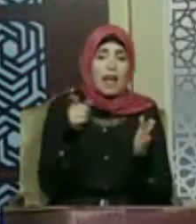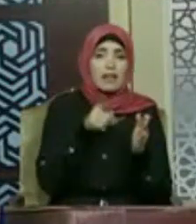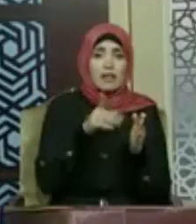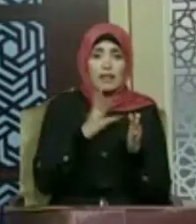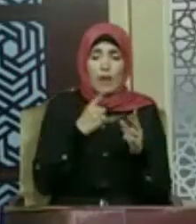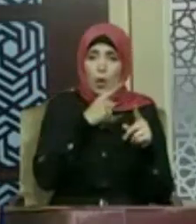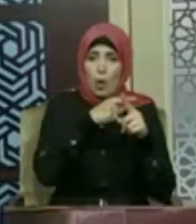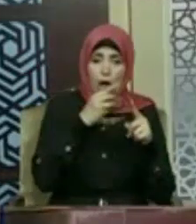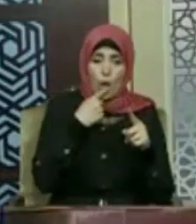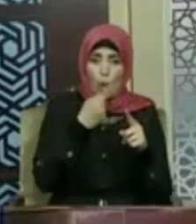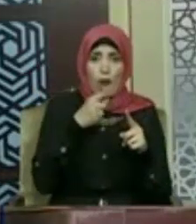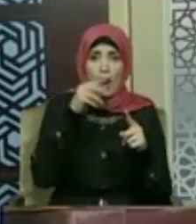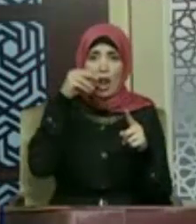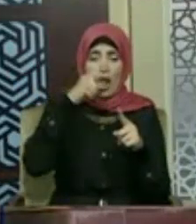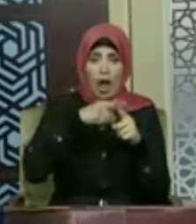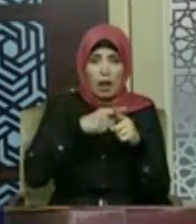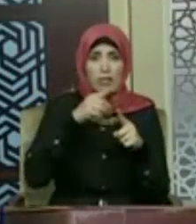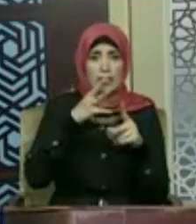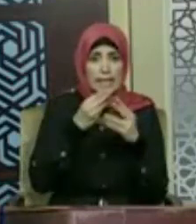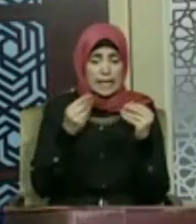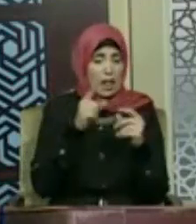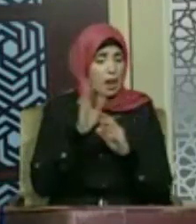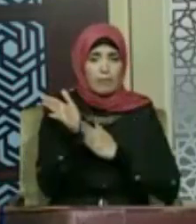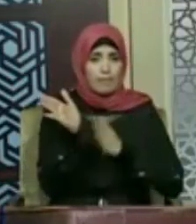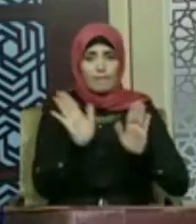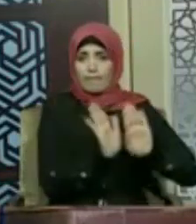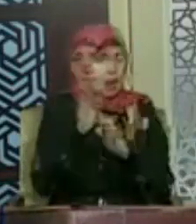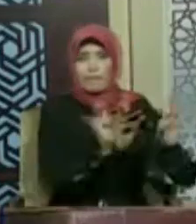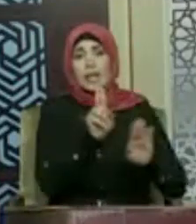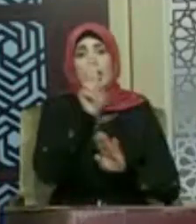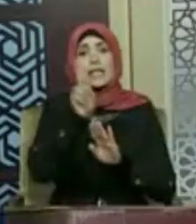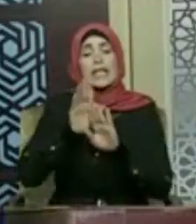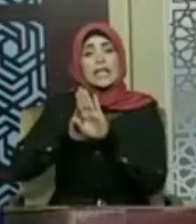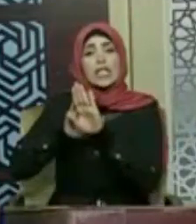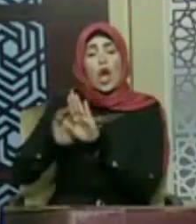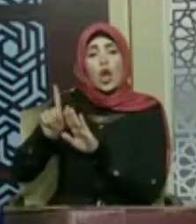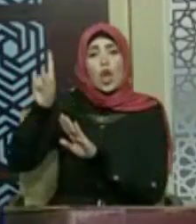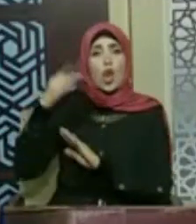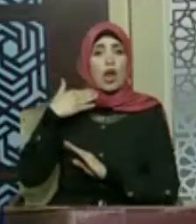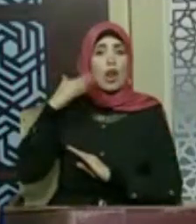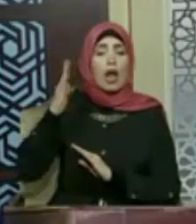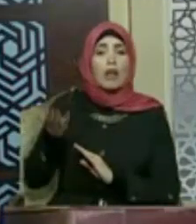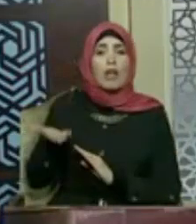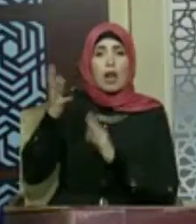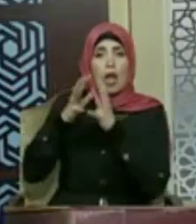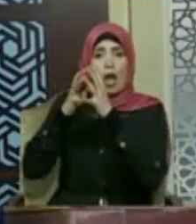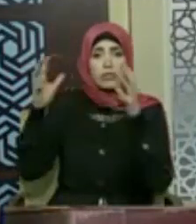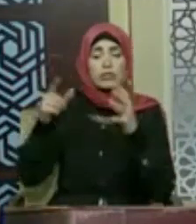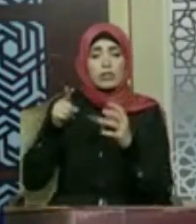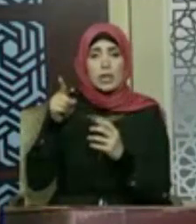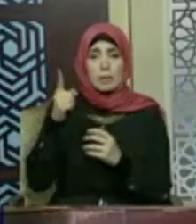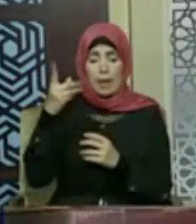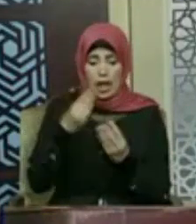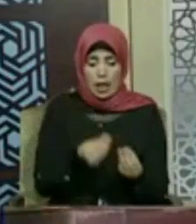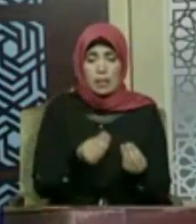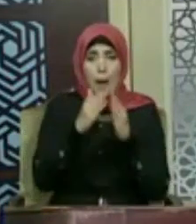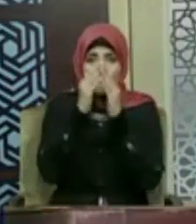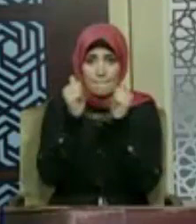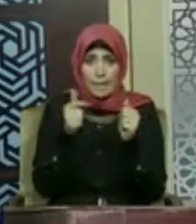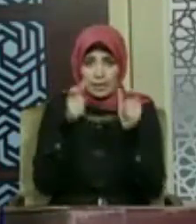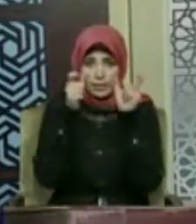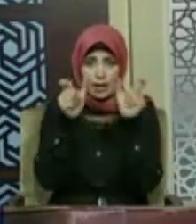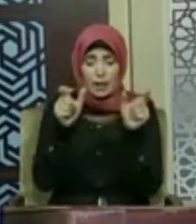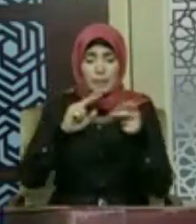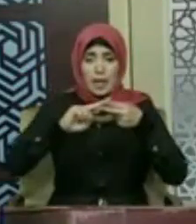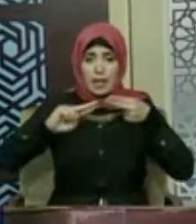سخاء أخاء وسائر بلاد العالمين. اللهم اجعل مصرنا أمنا أمانا